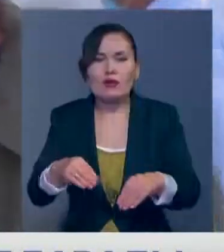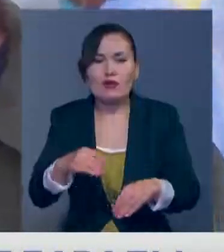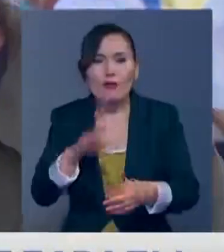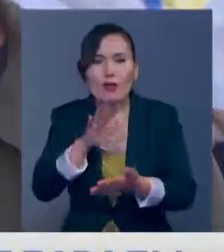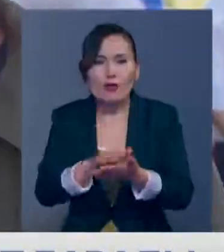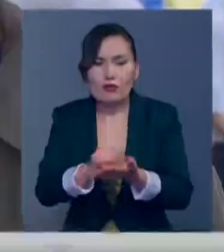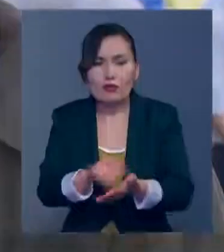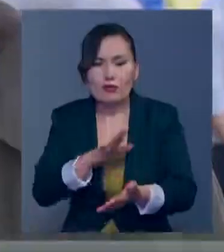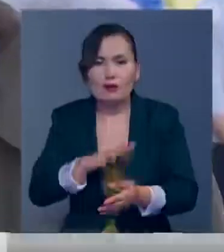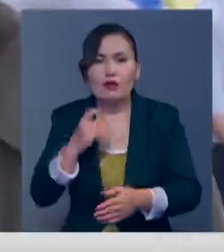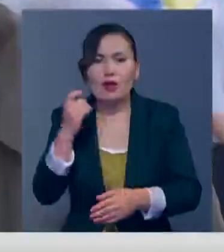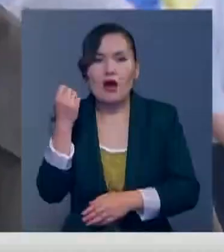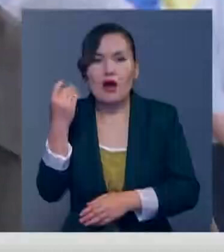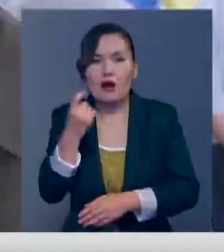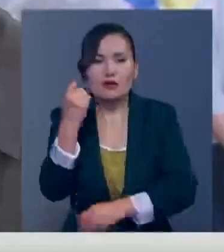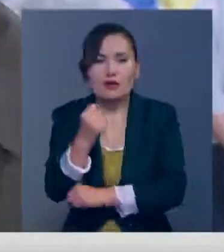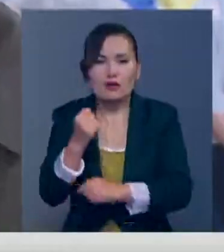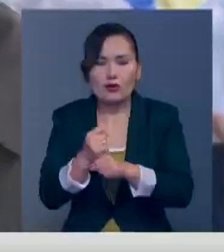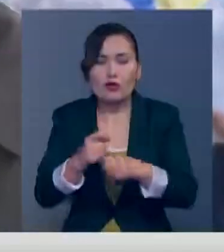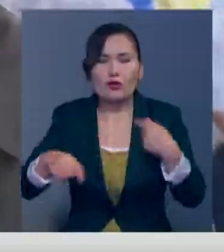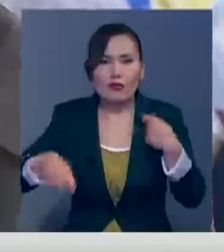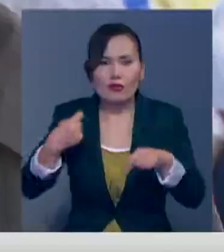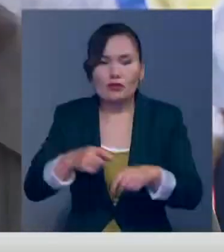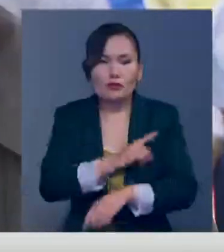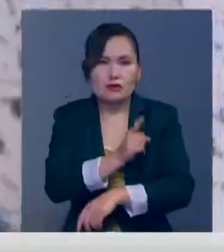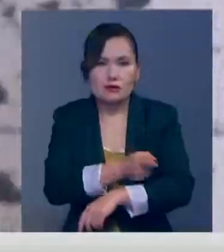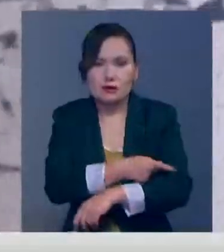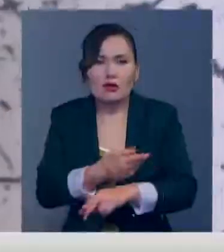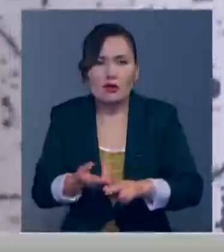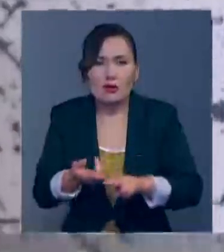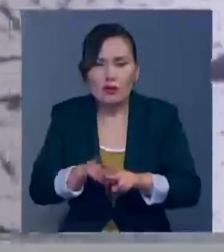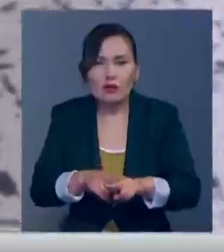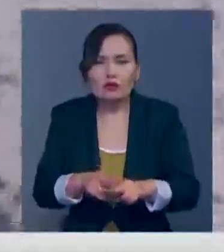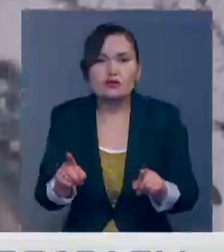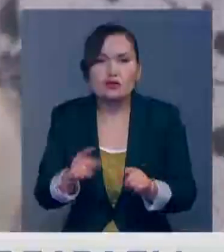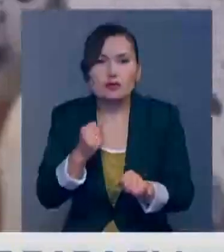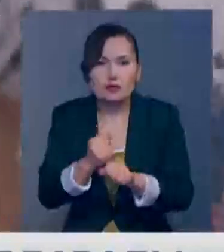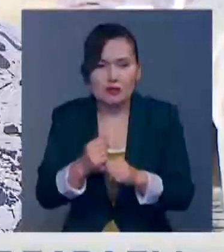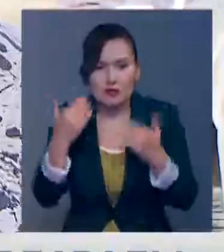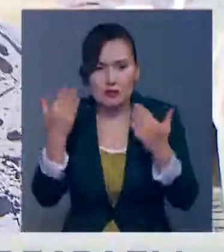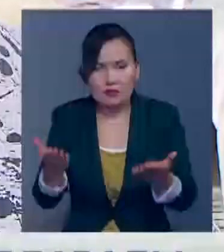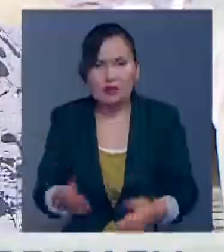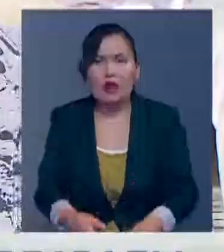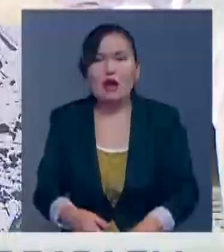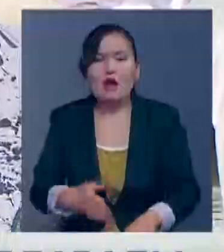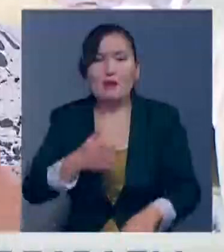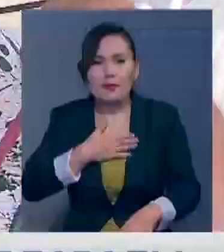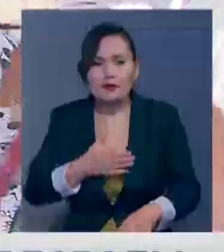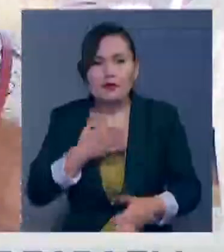келген жауап бермейді оған. Жаңадан келген басшы өзінің басын өзі алып басады, мен жаңадан келдім деп. Біз үкіметтен ештеңе сұрап жатқан жоқпыз, өзіміз жұмысын өзіміз